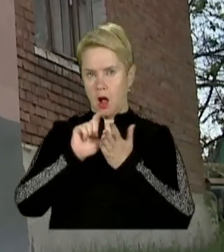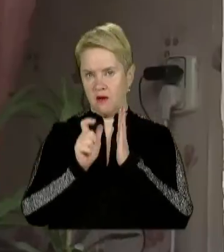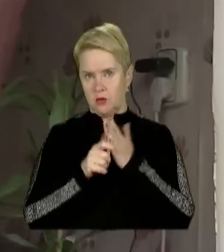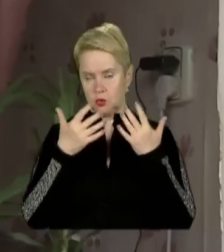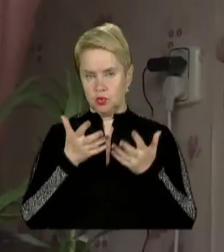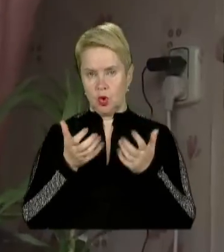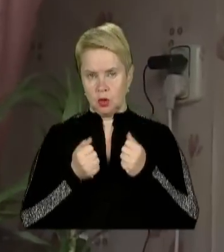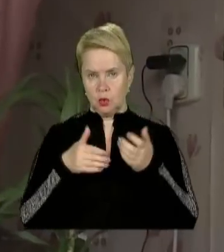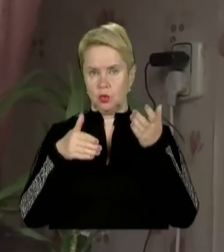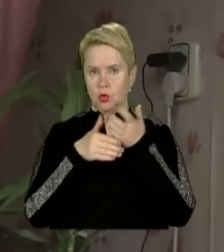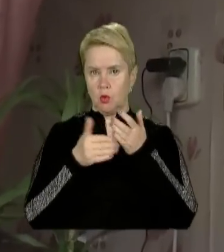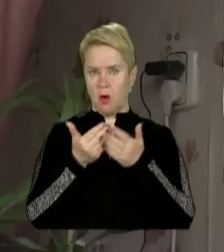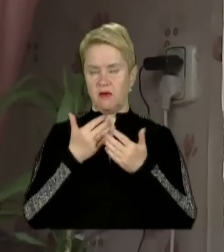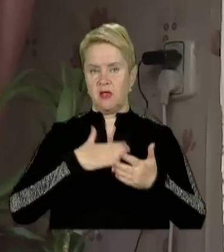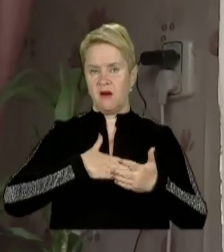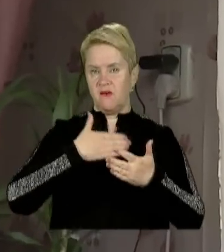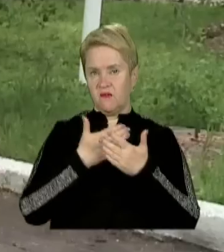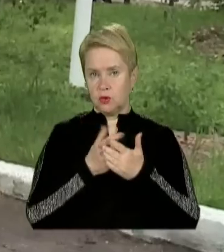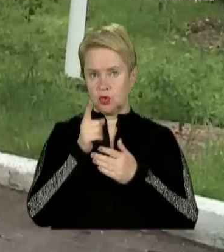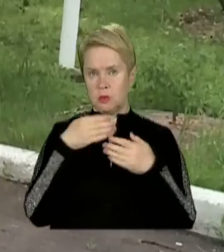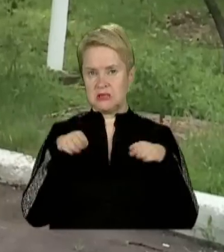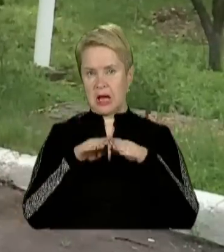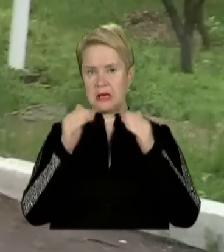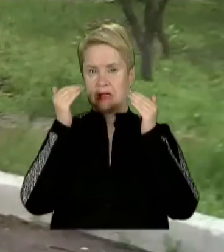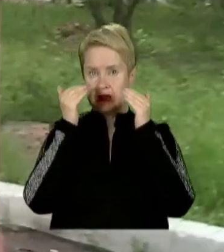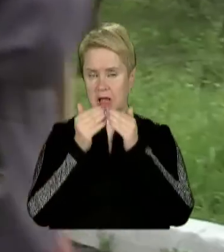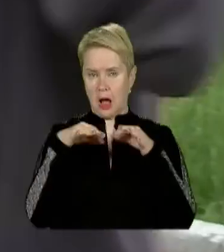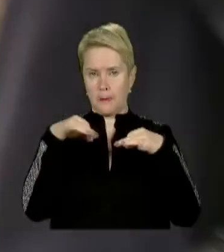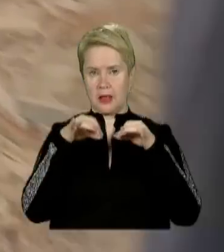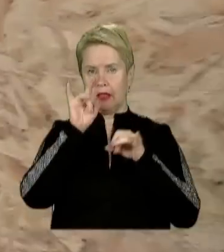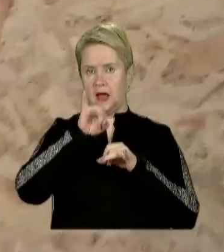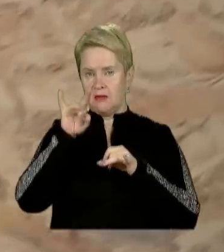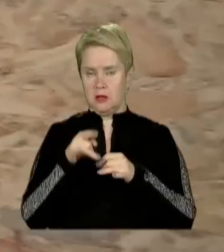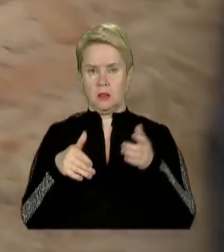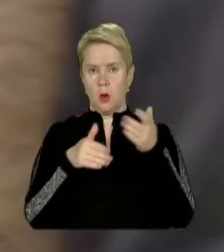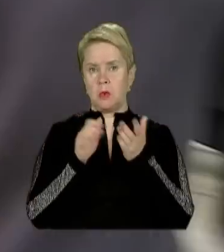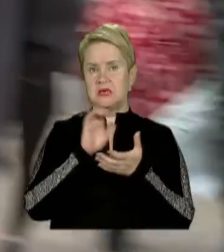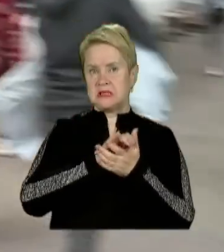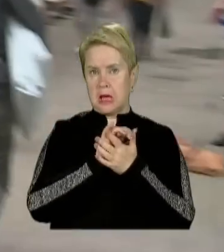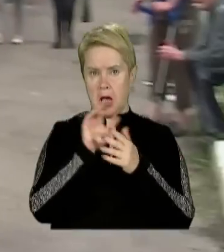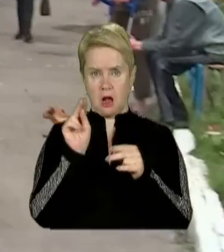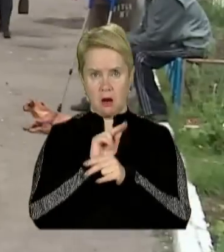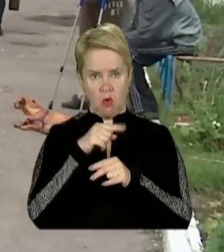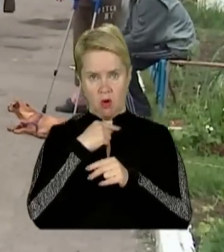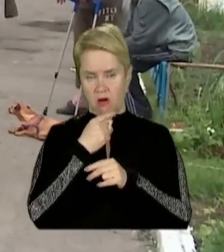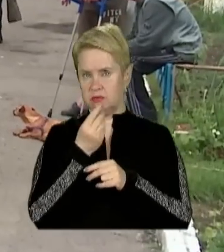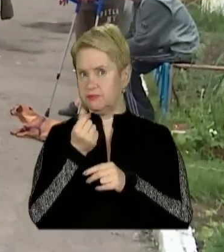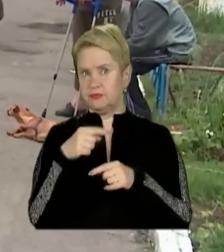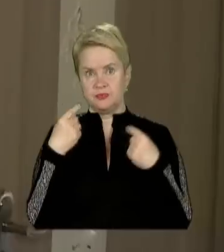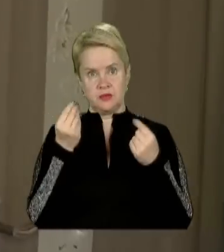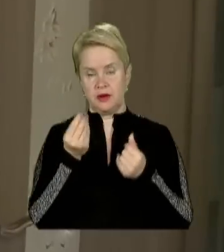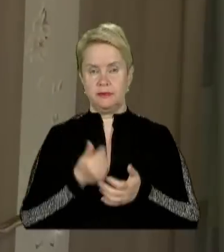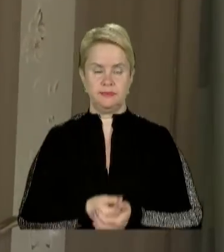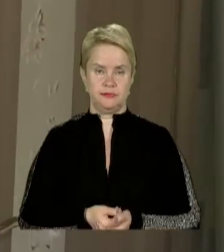вже отримала і допомогу від волонтерів, аби закрити дах. Плівкою для вікон допомогли знайомі. Ремонт, каже, влетить у